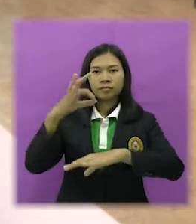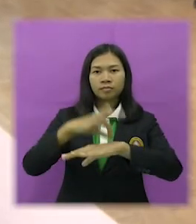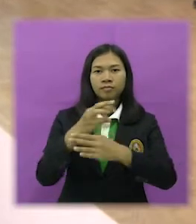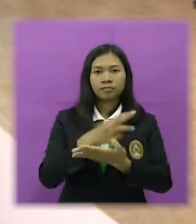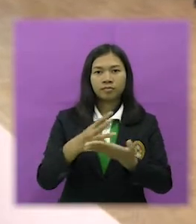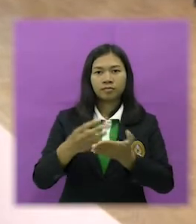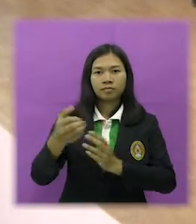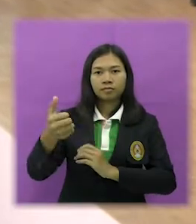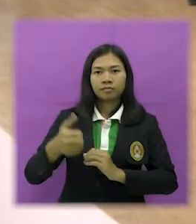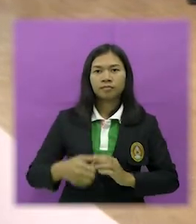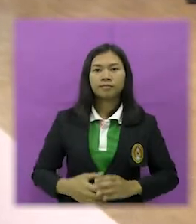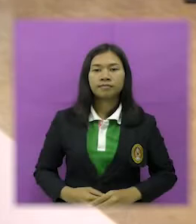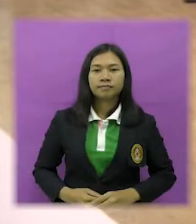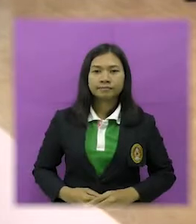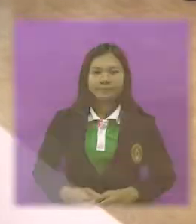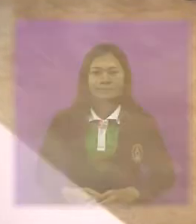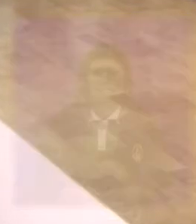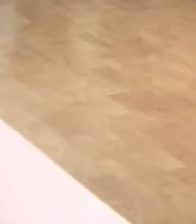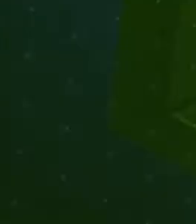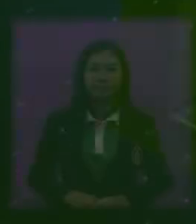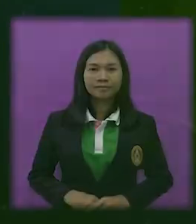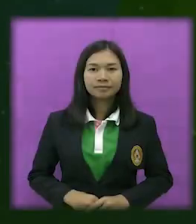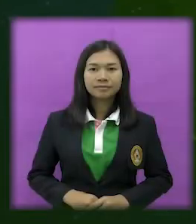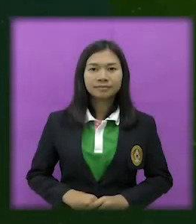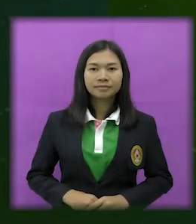ทางวิชาการ